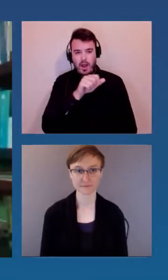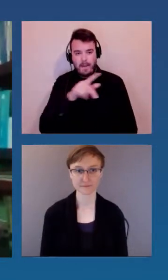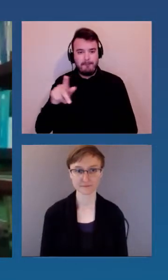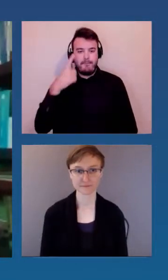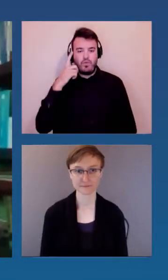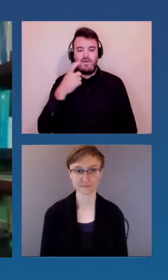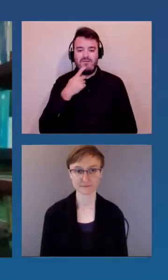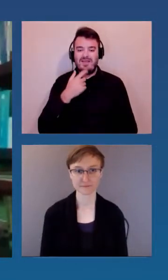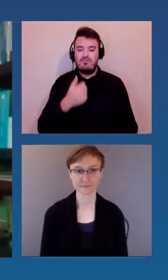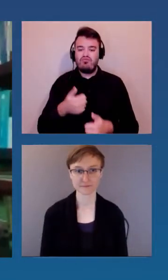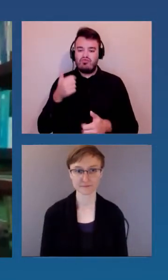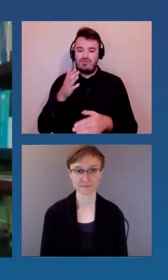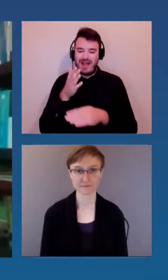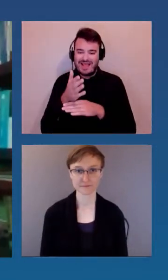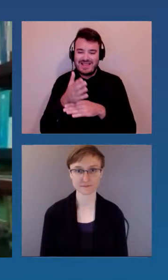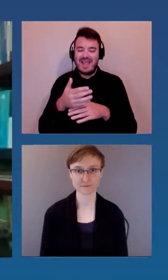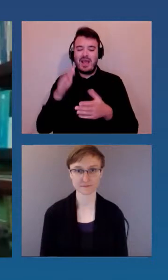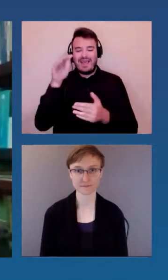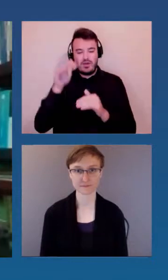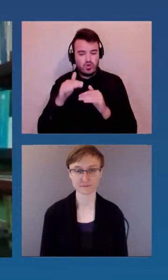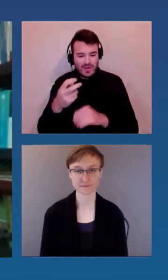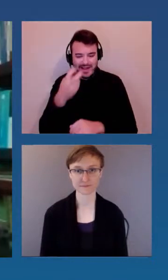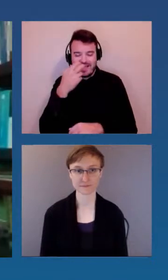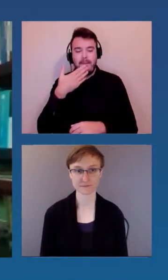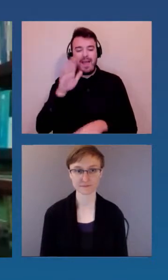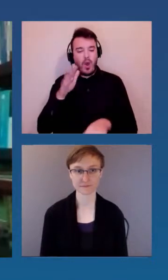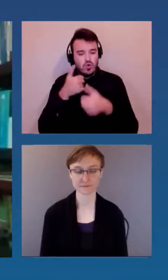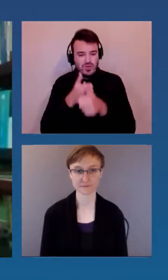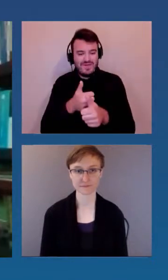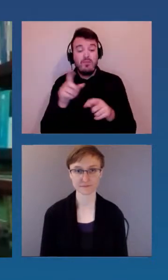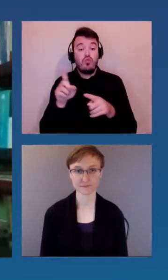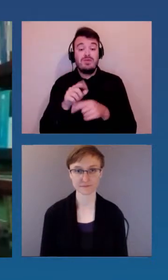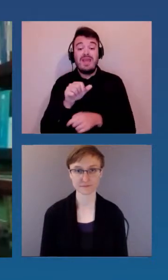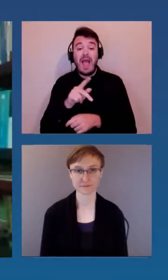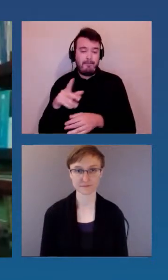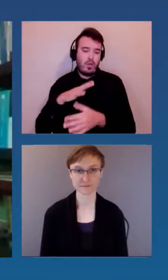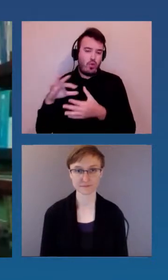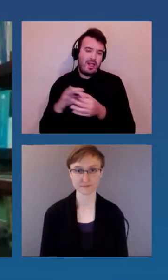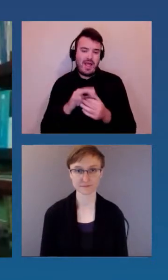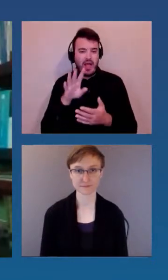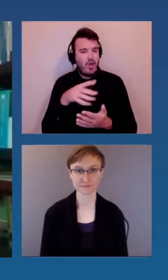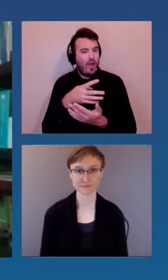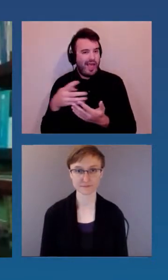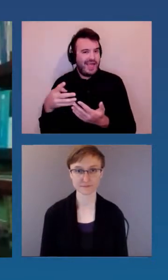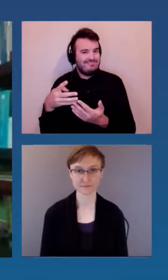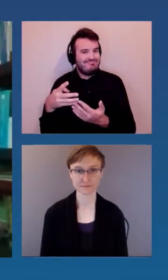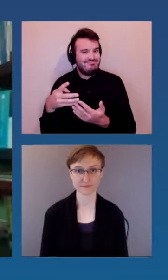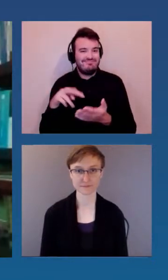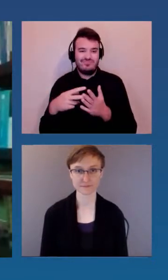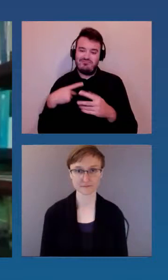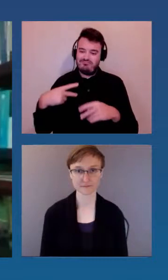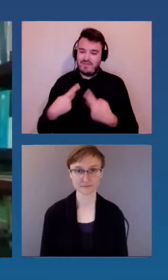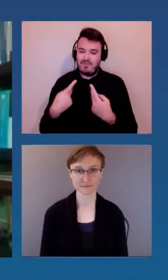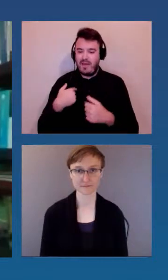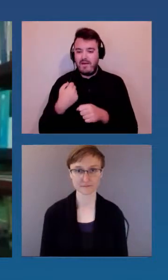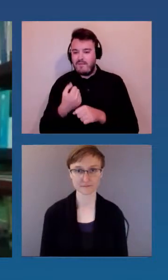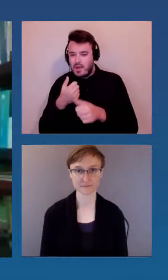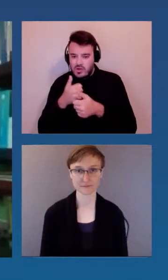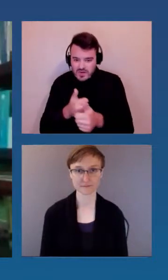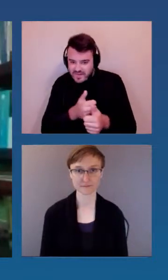même une liste de vérification, une checklist, qu'ils pourront cocher avec des